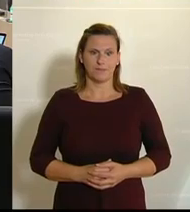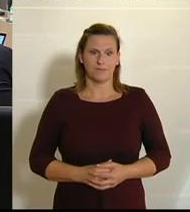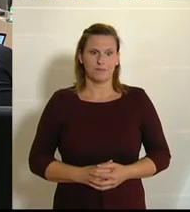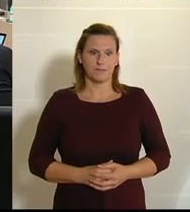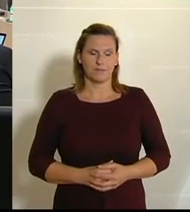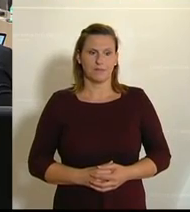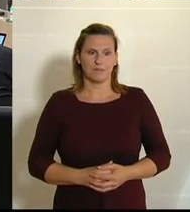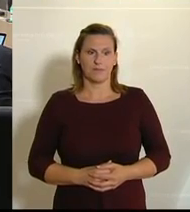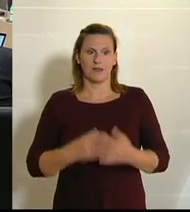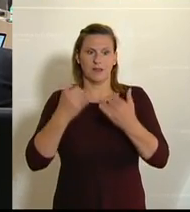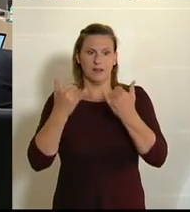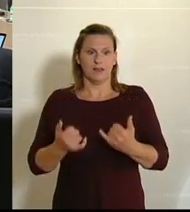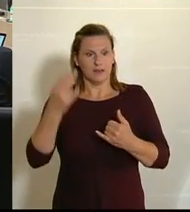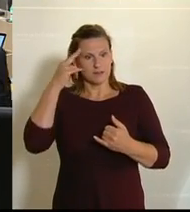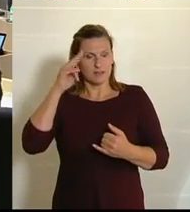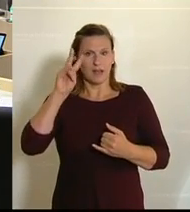Jetzt